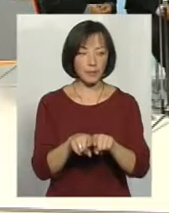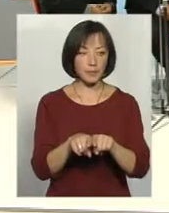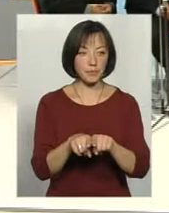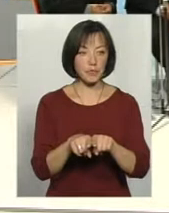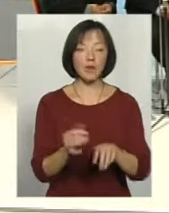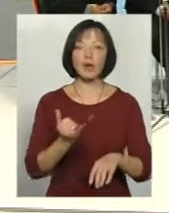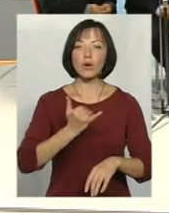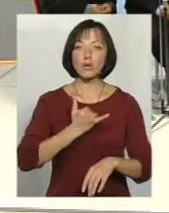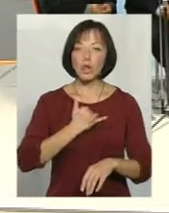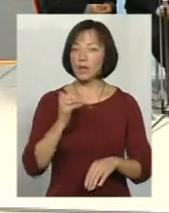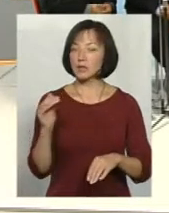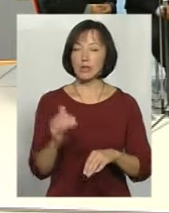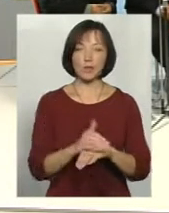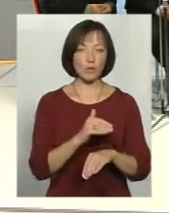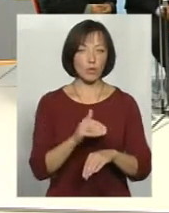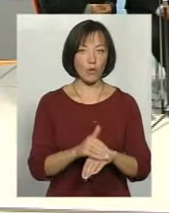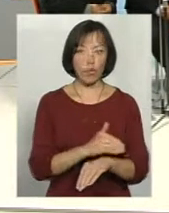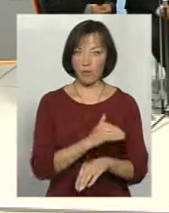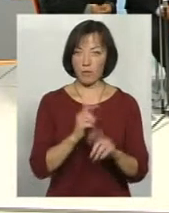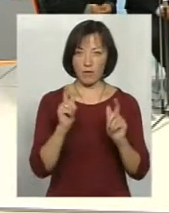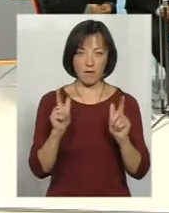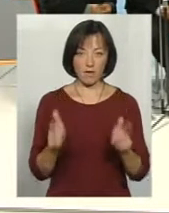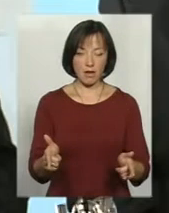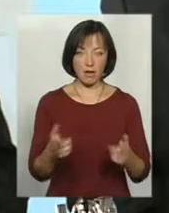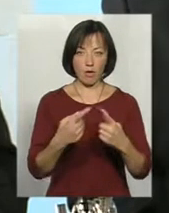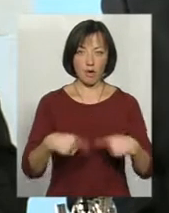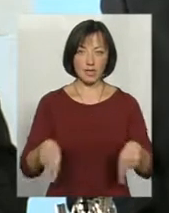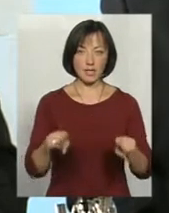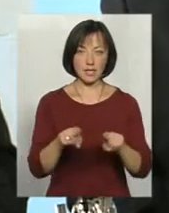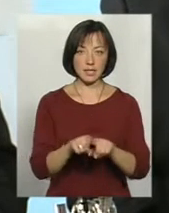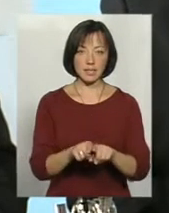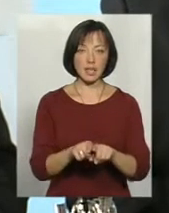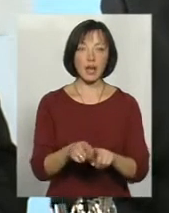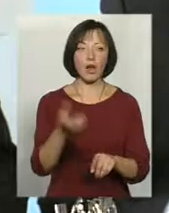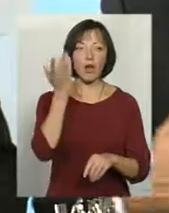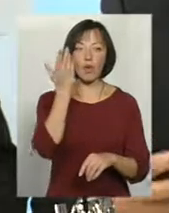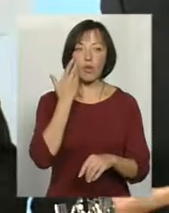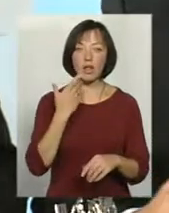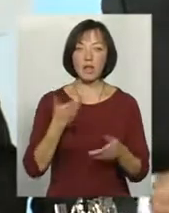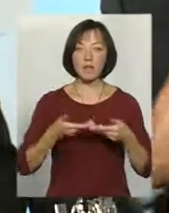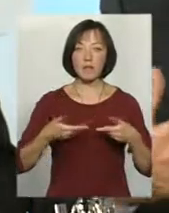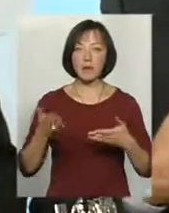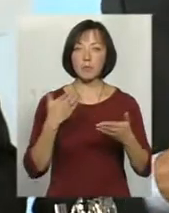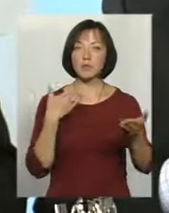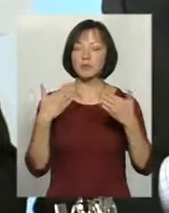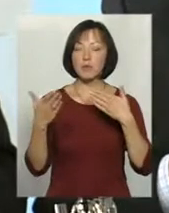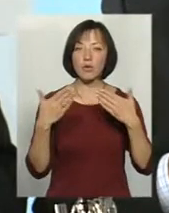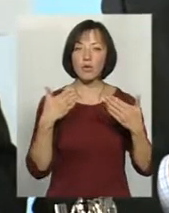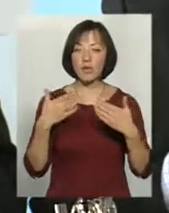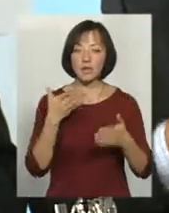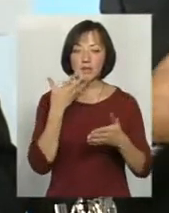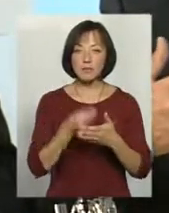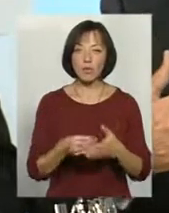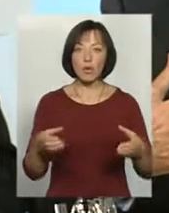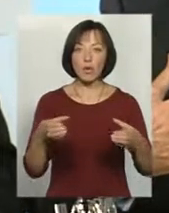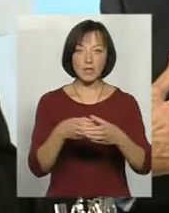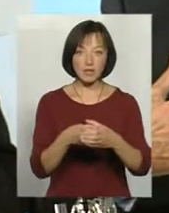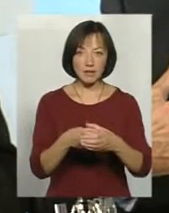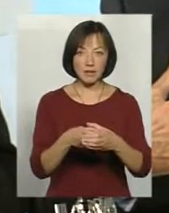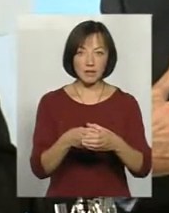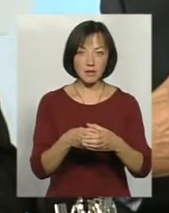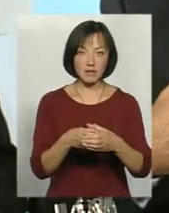в нас добровільна організація, абсолютно добровільна. І коли ми поспілкувалися у своєму колективі... Але військові